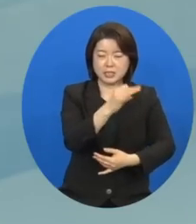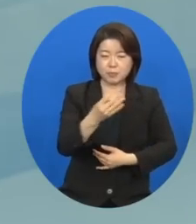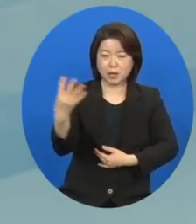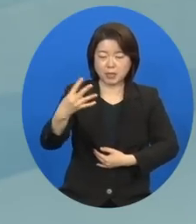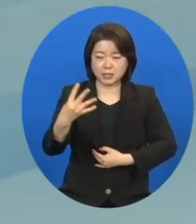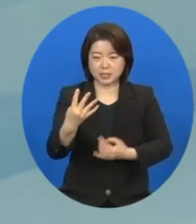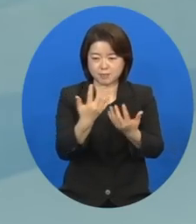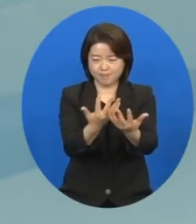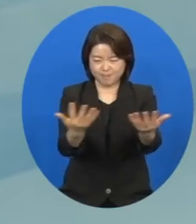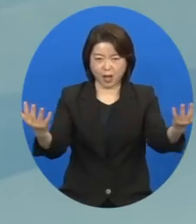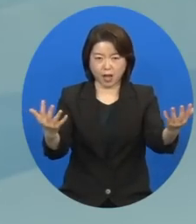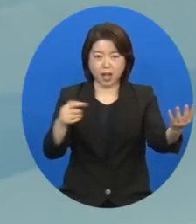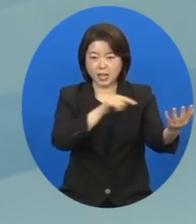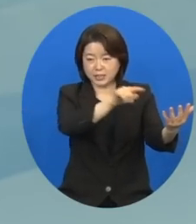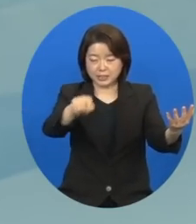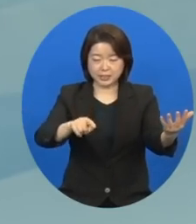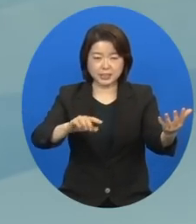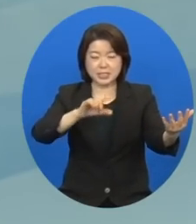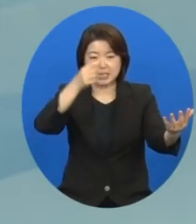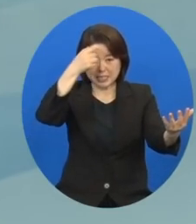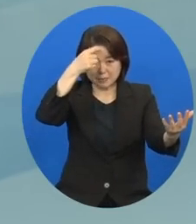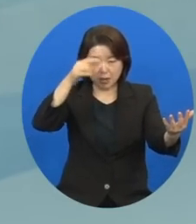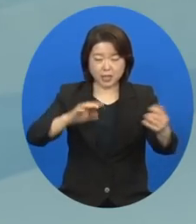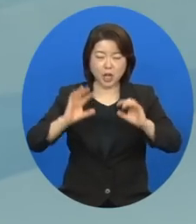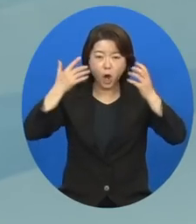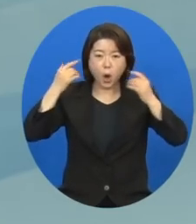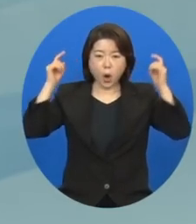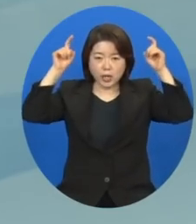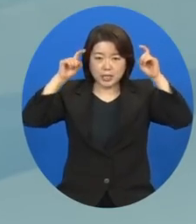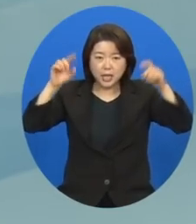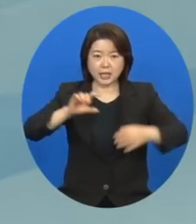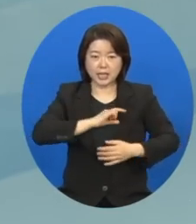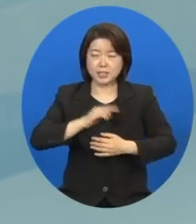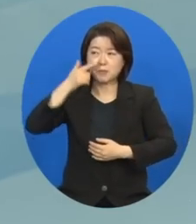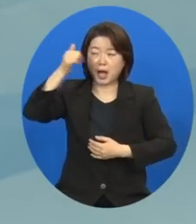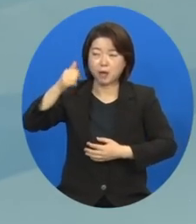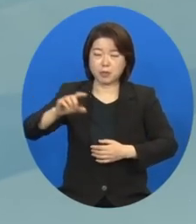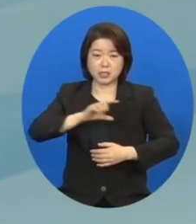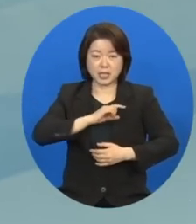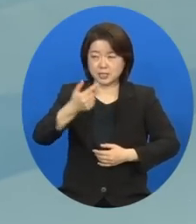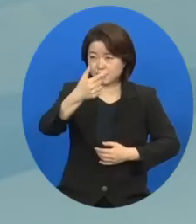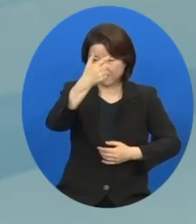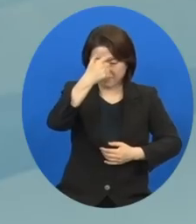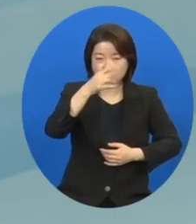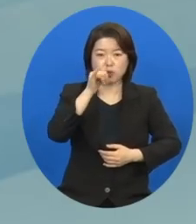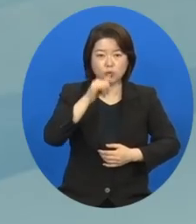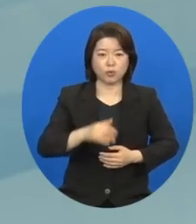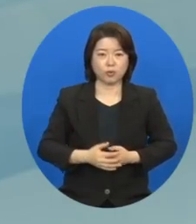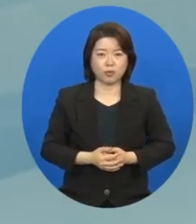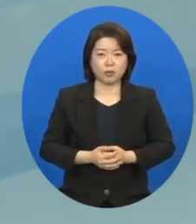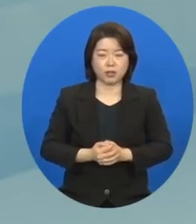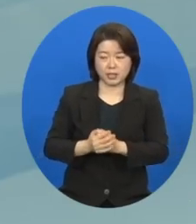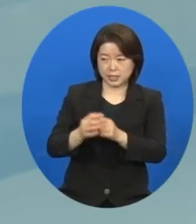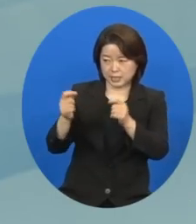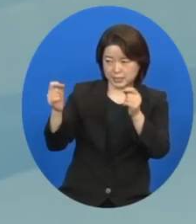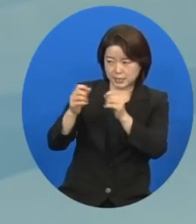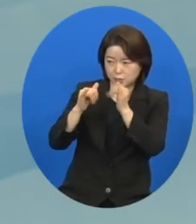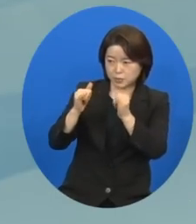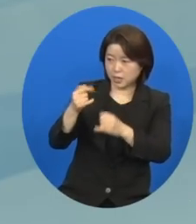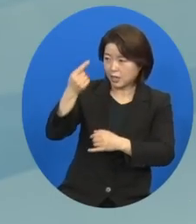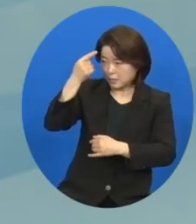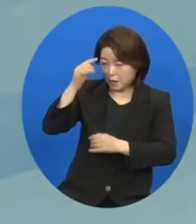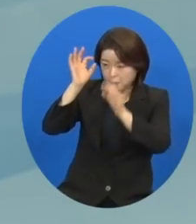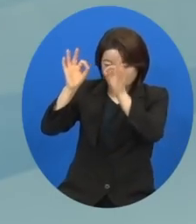그들의 이마에는 어린 양의 이름과 그 아버지의 이름을 쓴 것이 있더라. 자, 옆 사람의 이름을 보게 저기 이마를